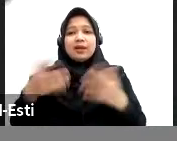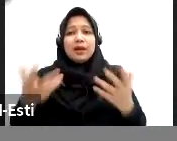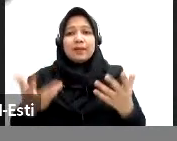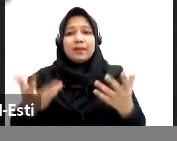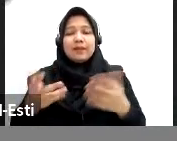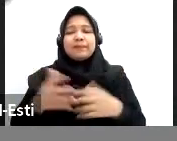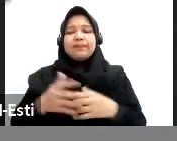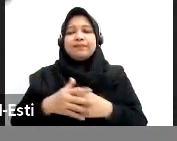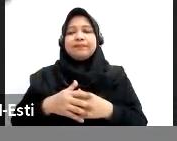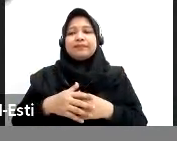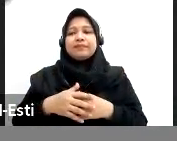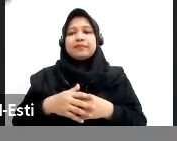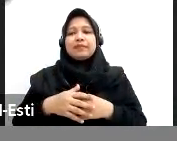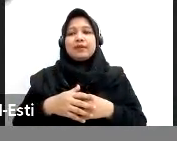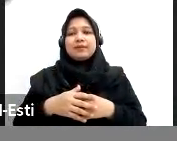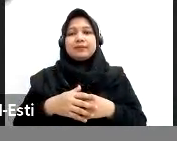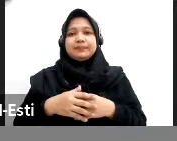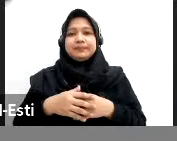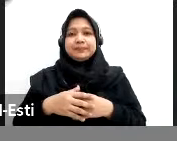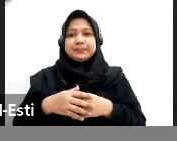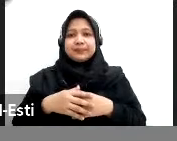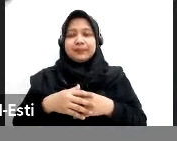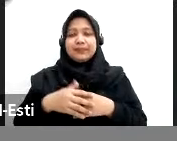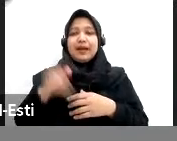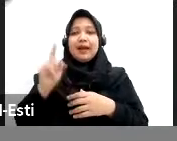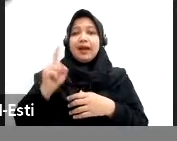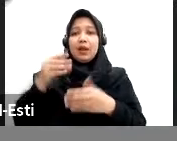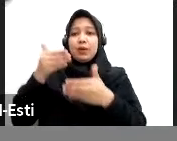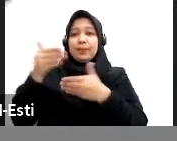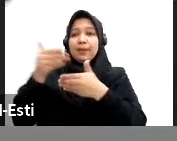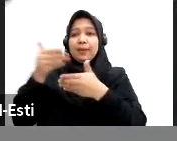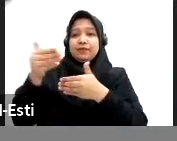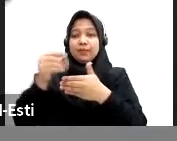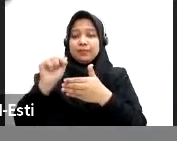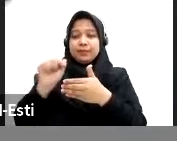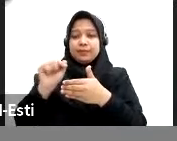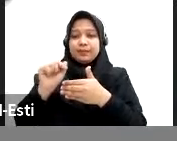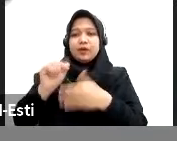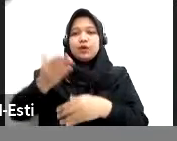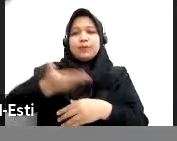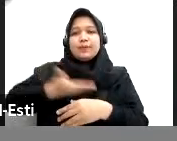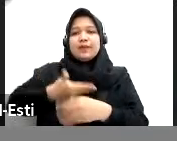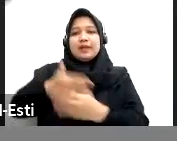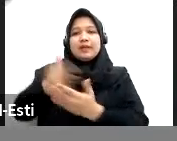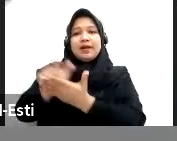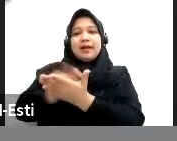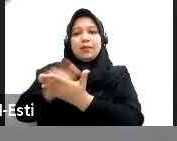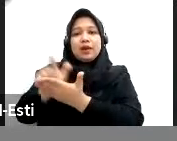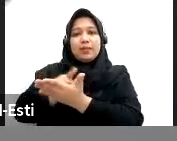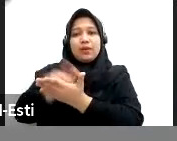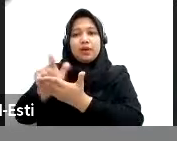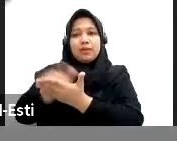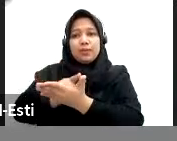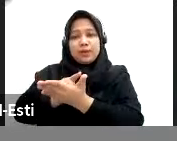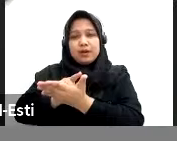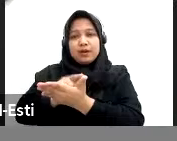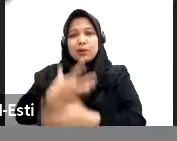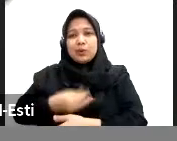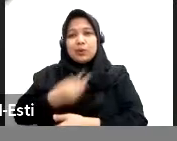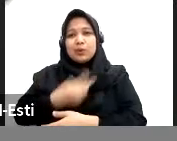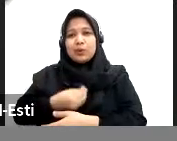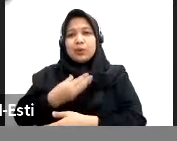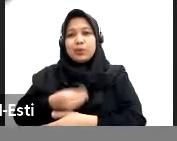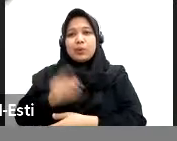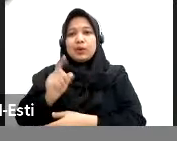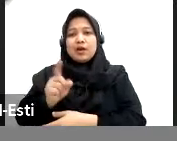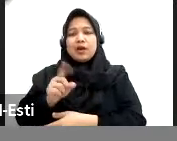ketika amut platform yang ada itu menerima aduan aduan sehingga platform ini